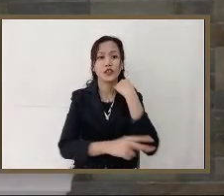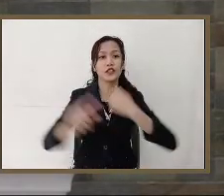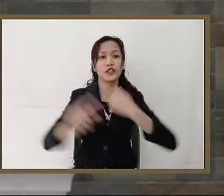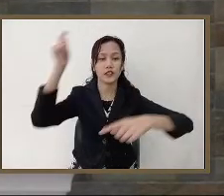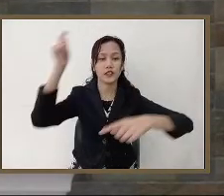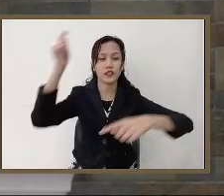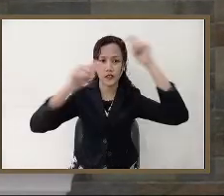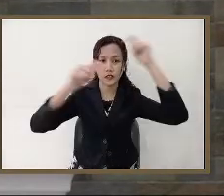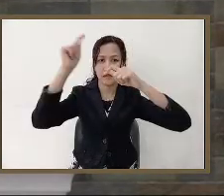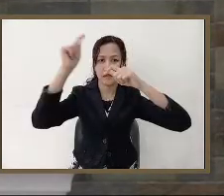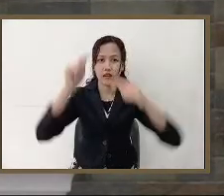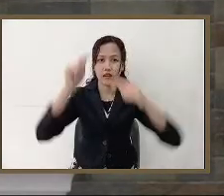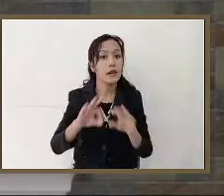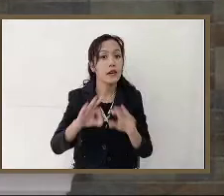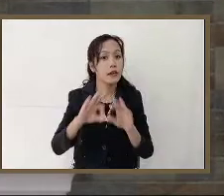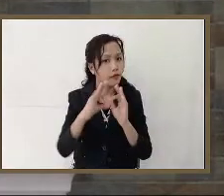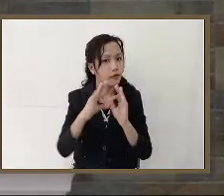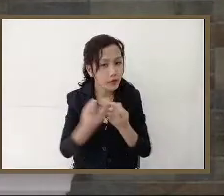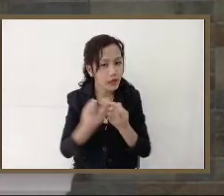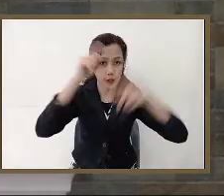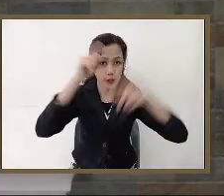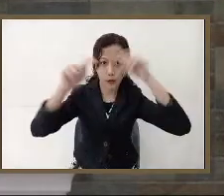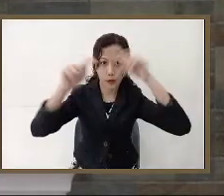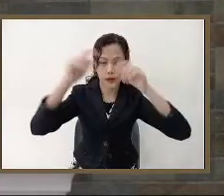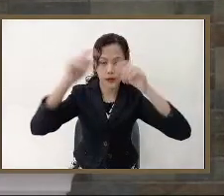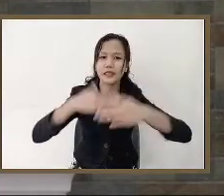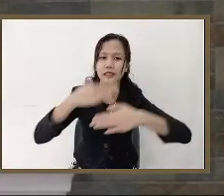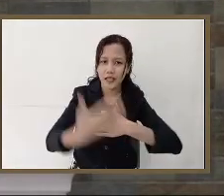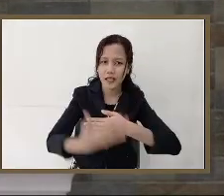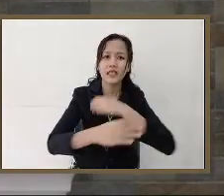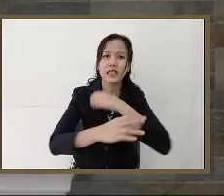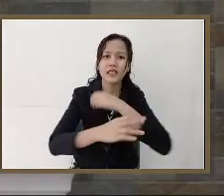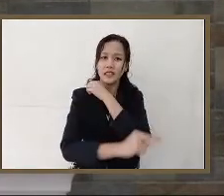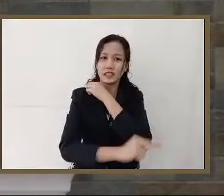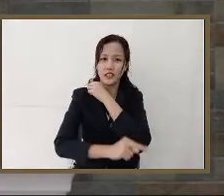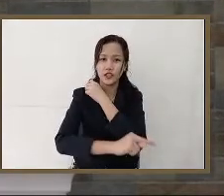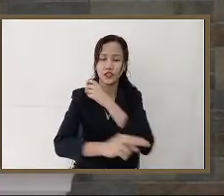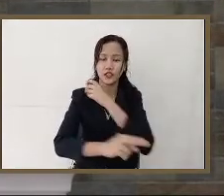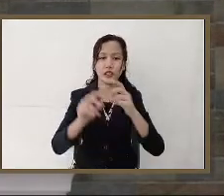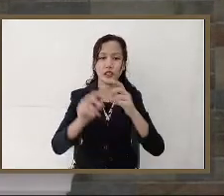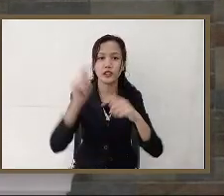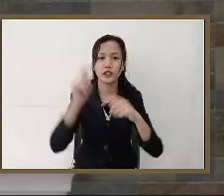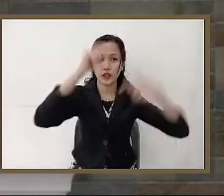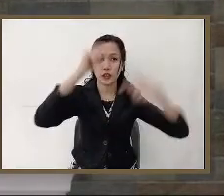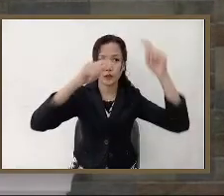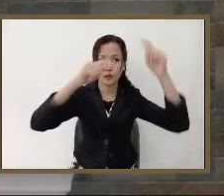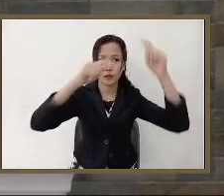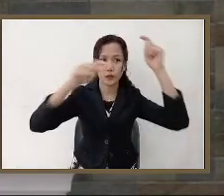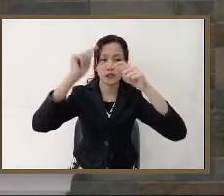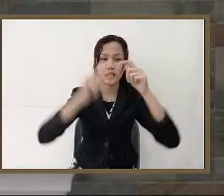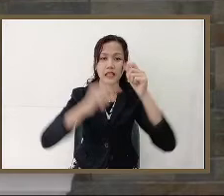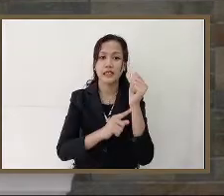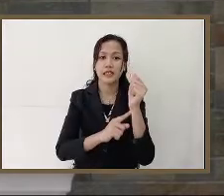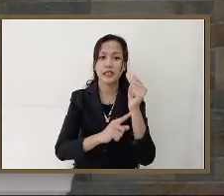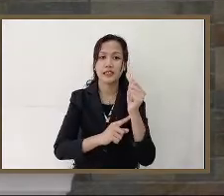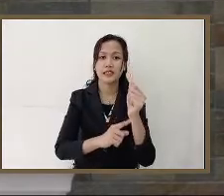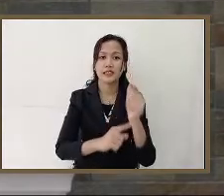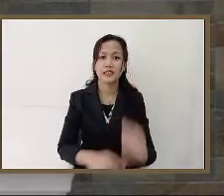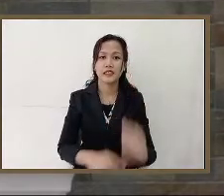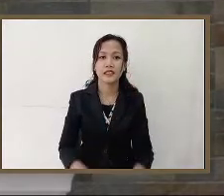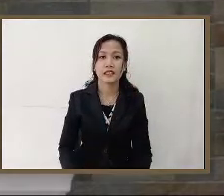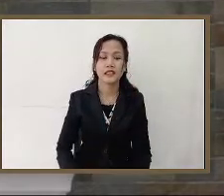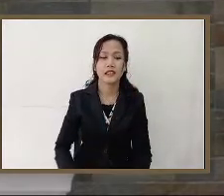trouble and then nation trouble. Yan naman po yung nagsisimula po yan from Sheba